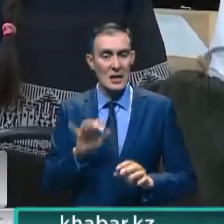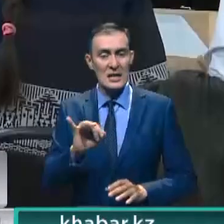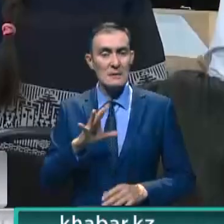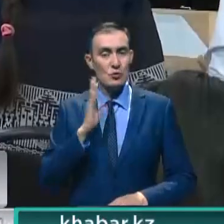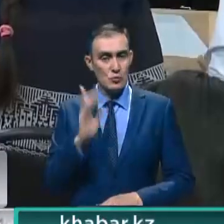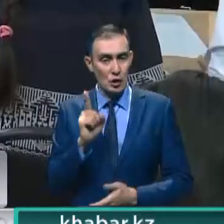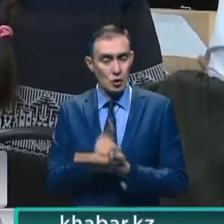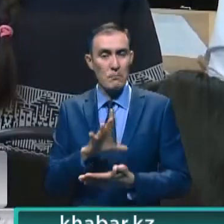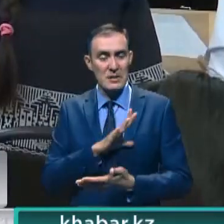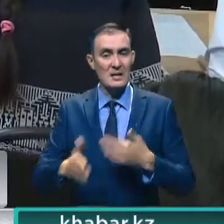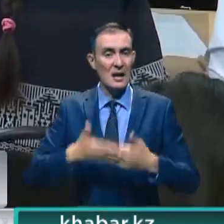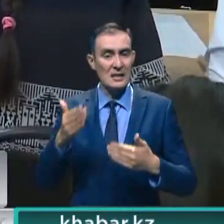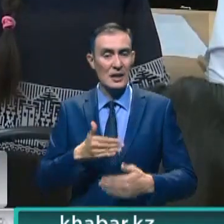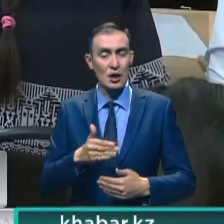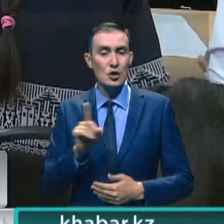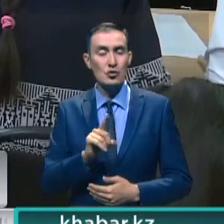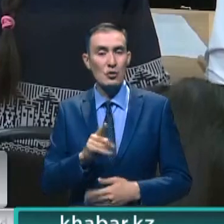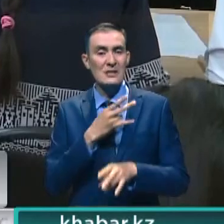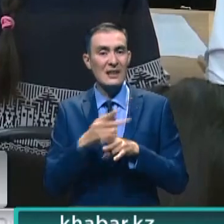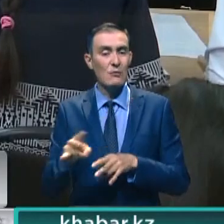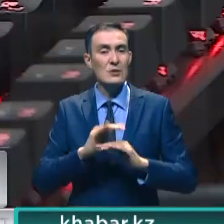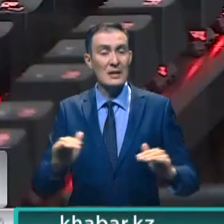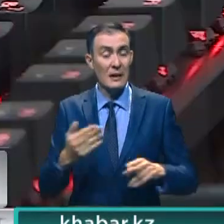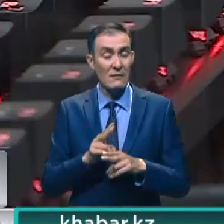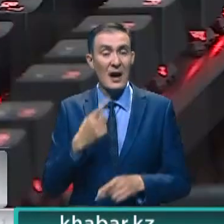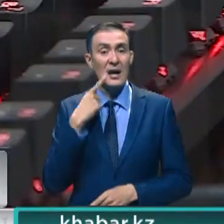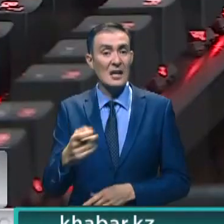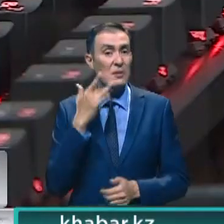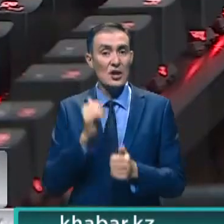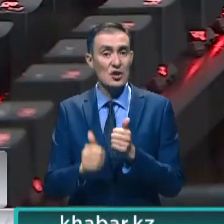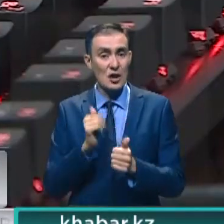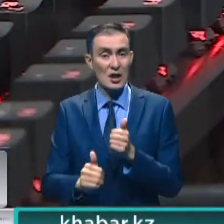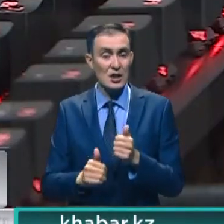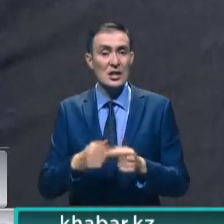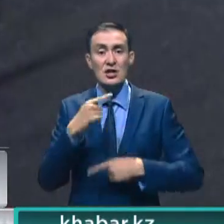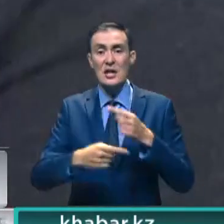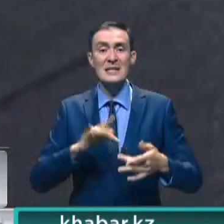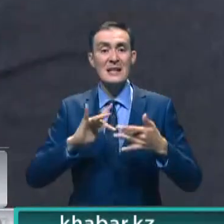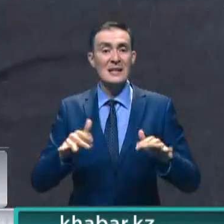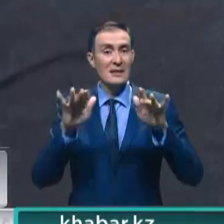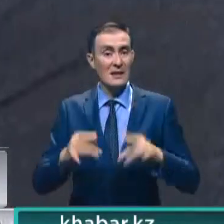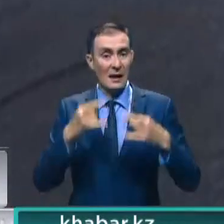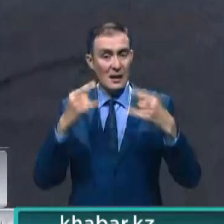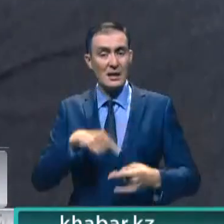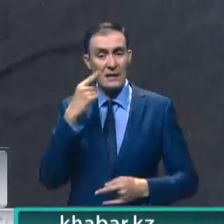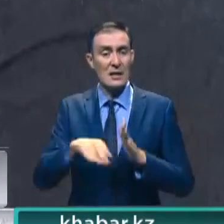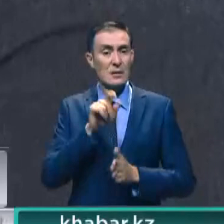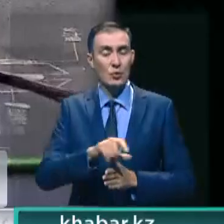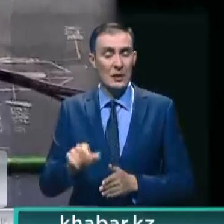ввести наказание за травлю детей. При этом основной поток оскорблений чаще всего идет из интернета, акцентировали